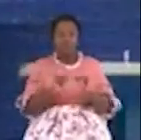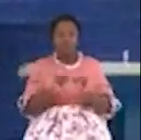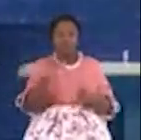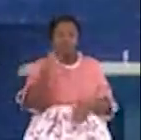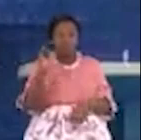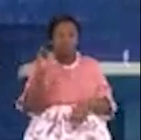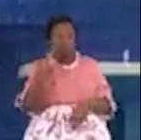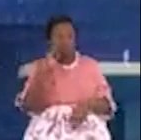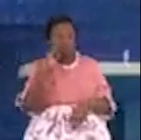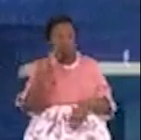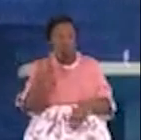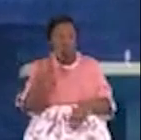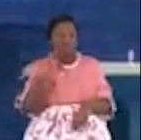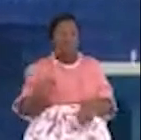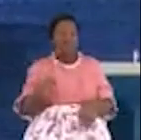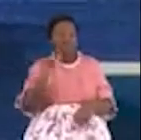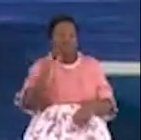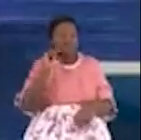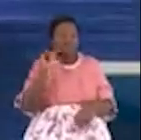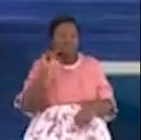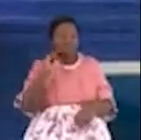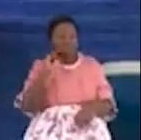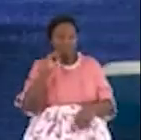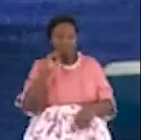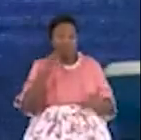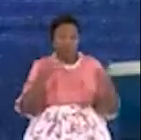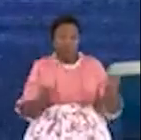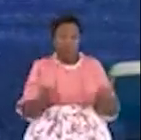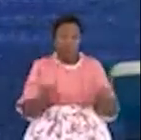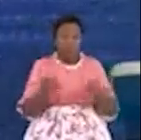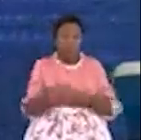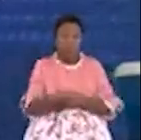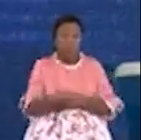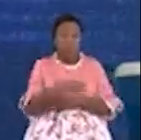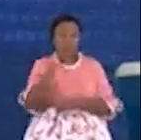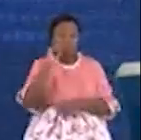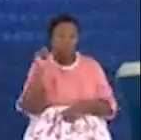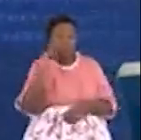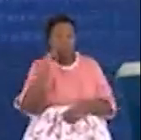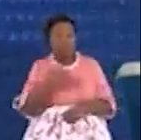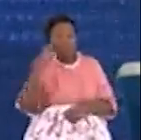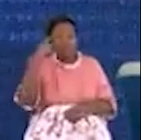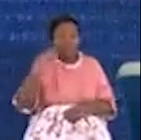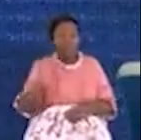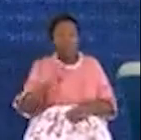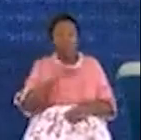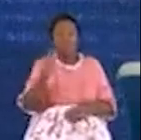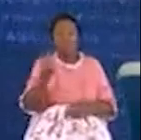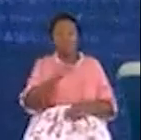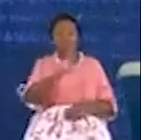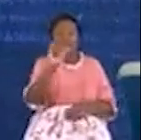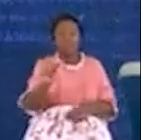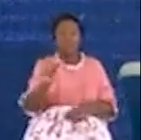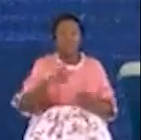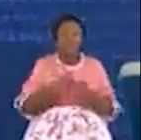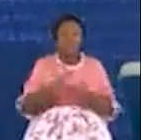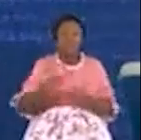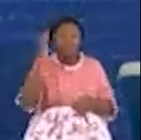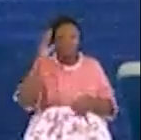dị taa, ruo mgbe ebighị ebi. Lee ka ọ na-ekwu okwu. Lee ka ọ na-agwa gị okwu, na-agwa gị maka ike